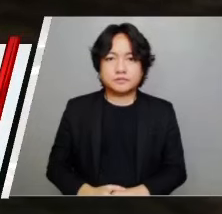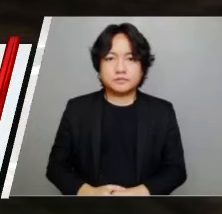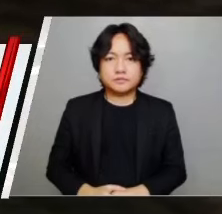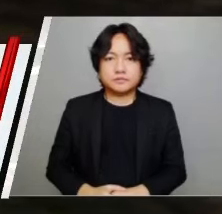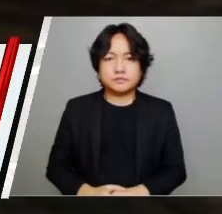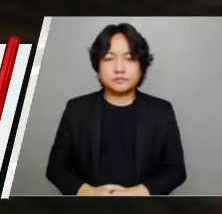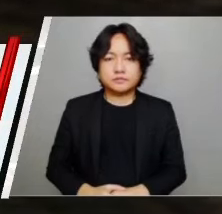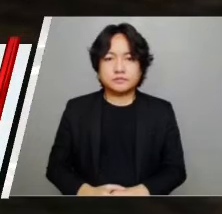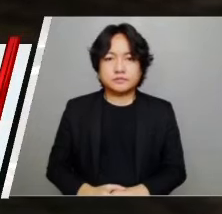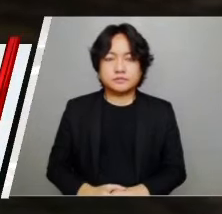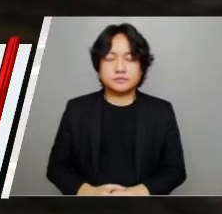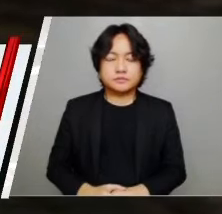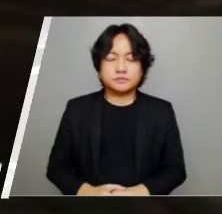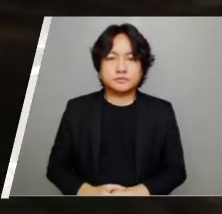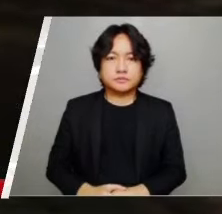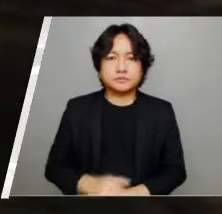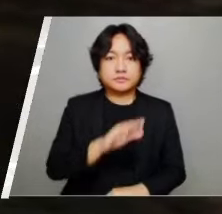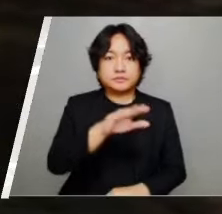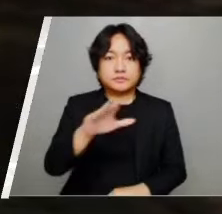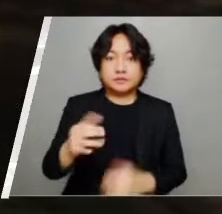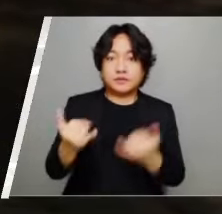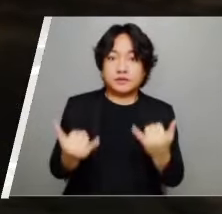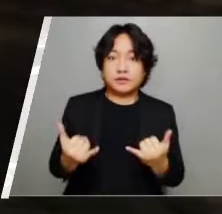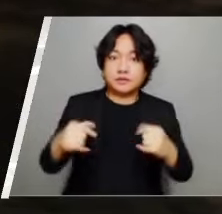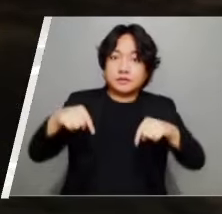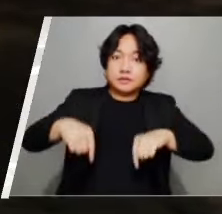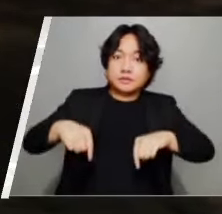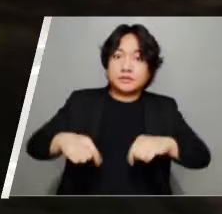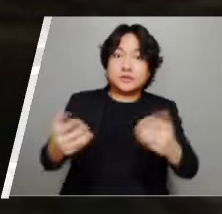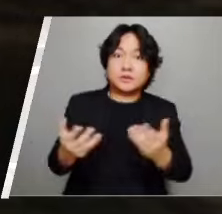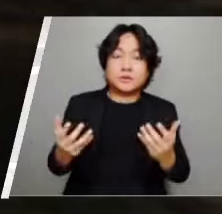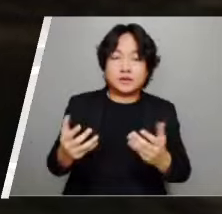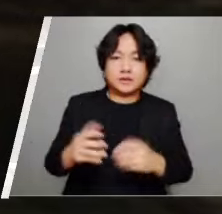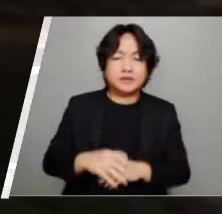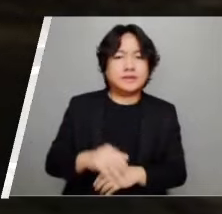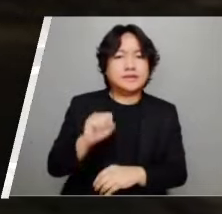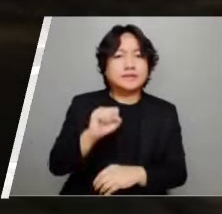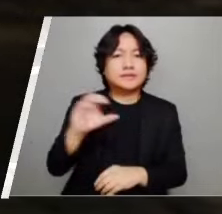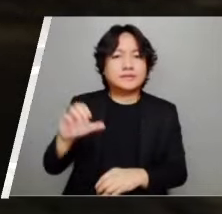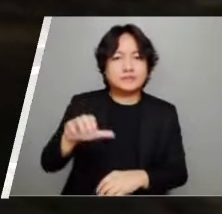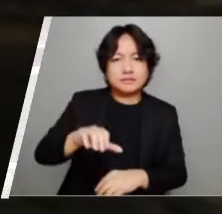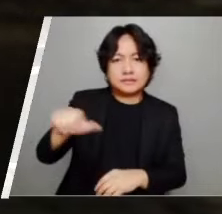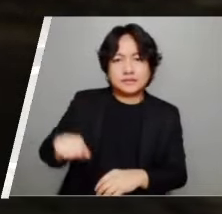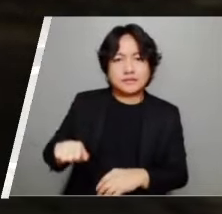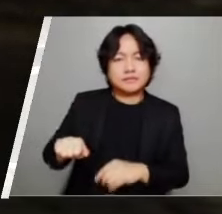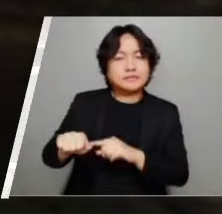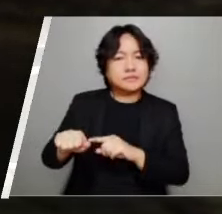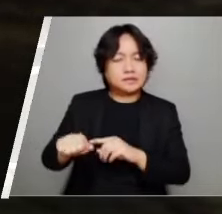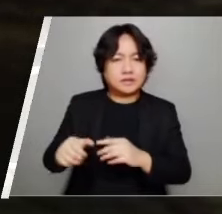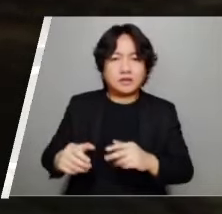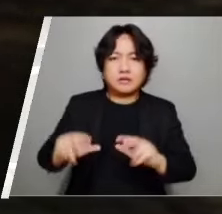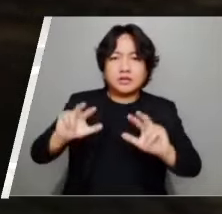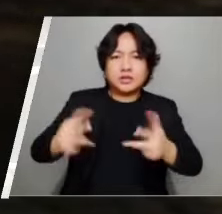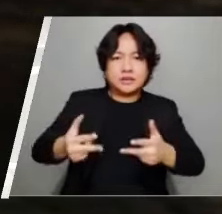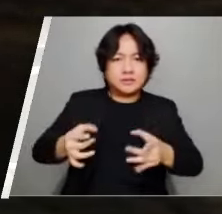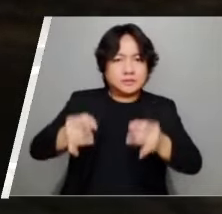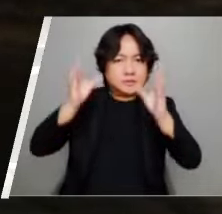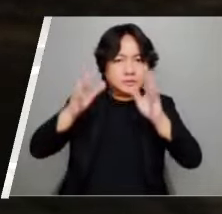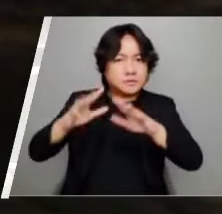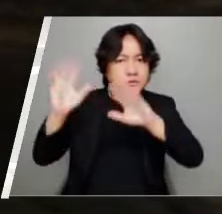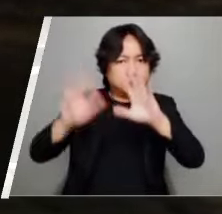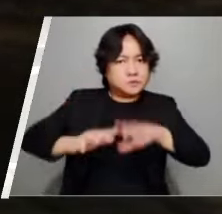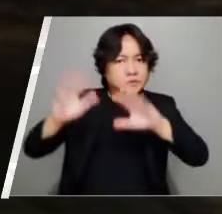Sandra, signal number 3 kami ngayon dito sa may Santa Ana, Cagayan at sobrang lakas na po ng hangin sa mga oras dito, lalo na